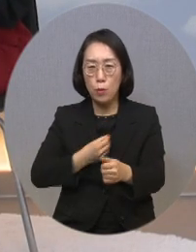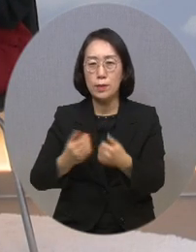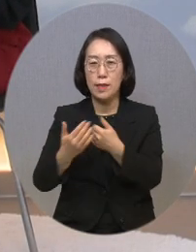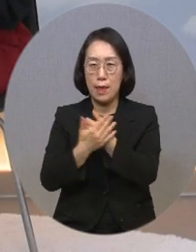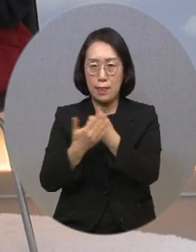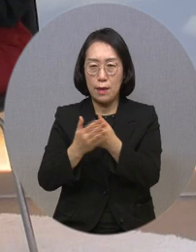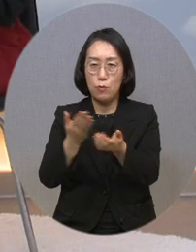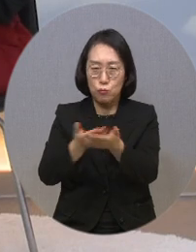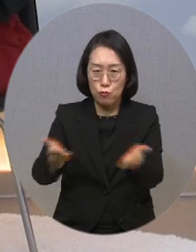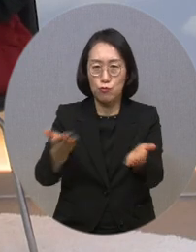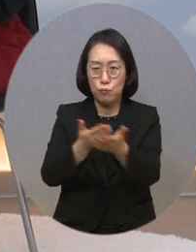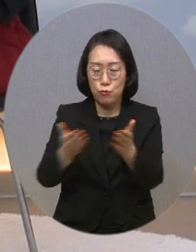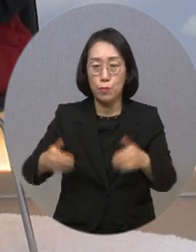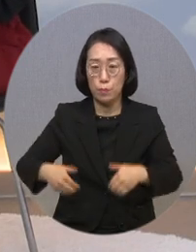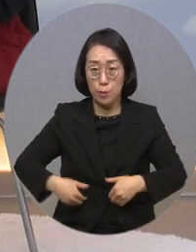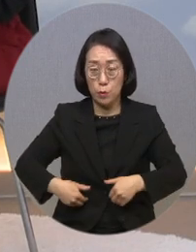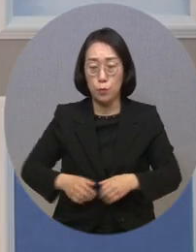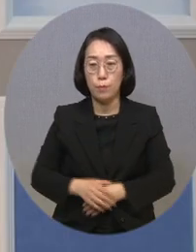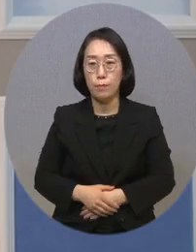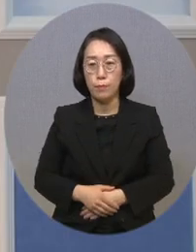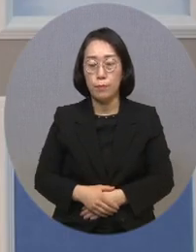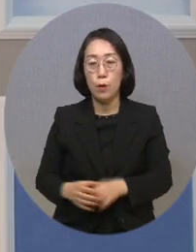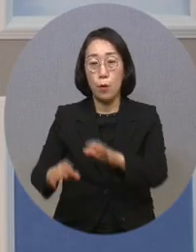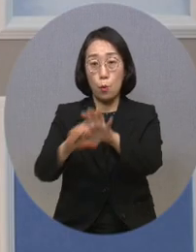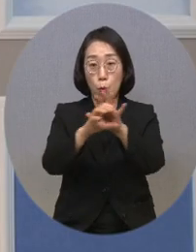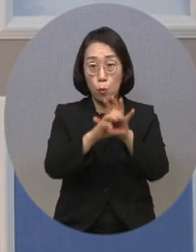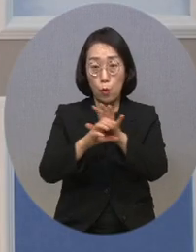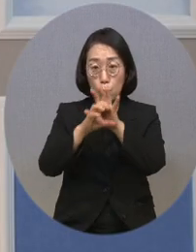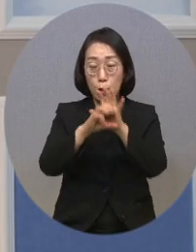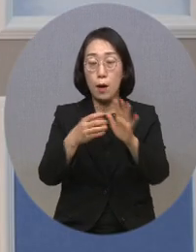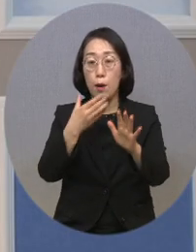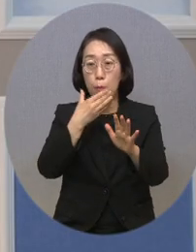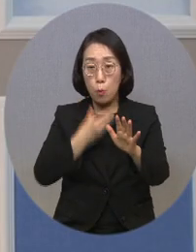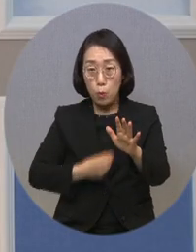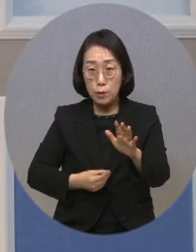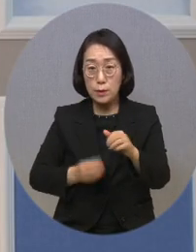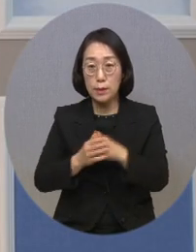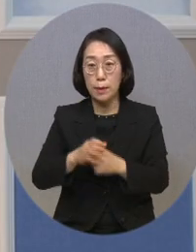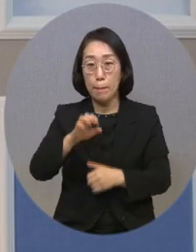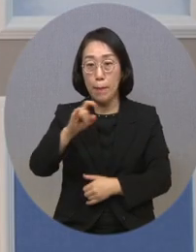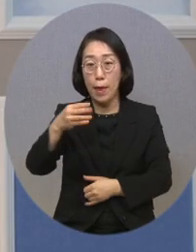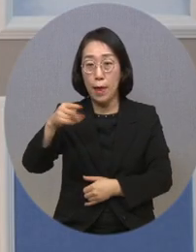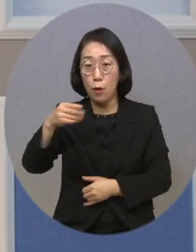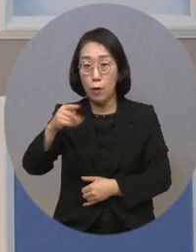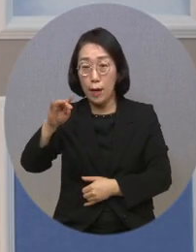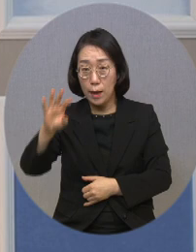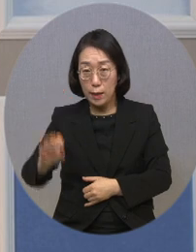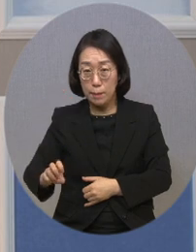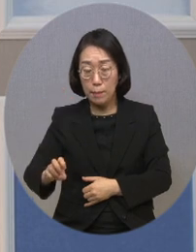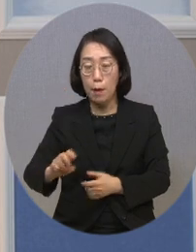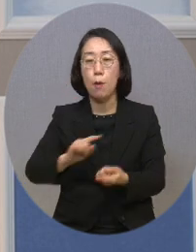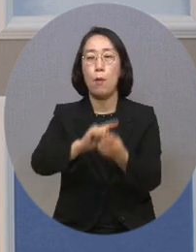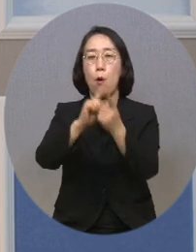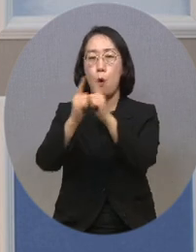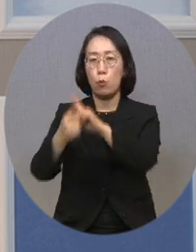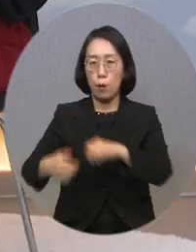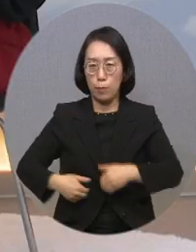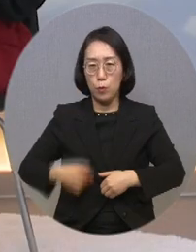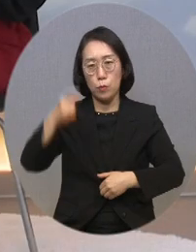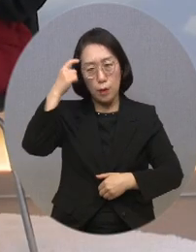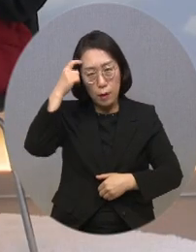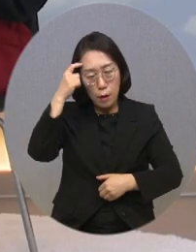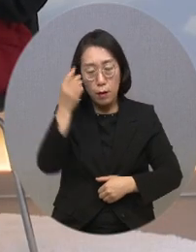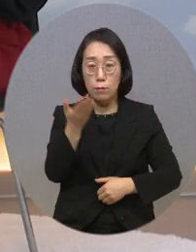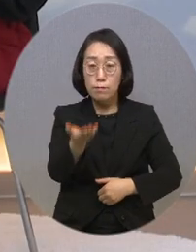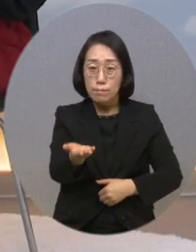잘 들었고요. 코로나19 복지 패러다임이 변화해야 된다는 의견들이 있는데요. 의장님 어떠신가요? 네,